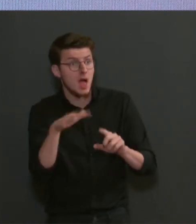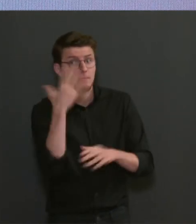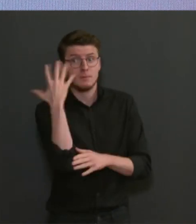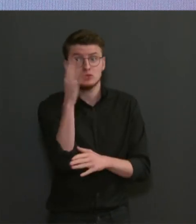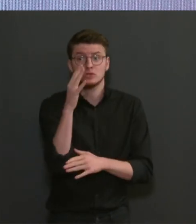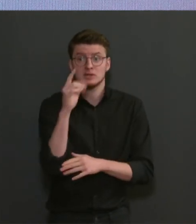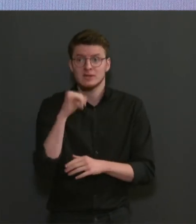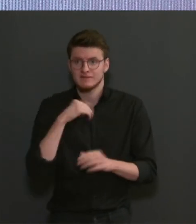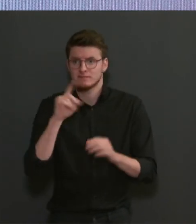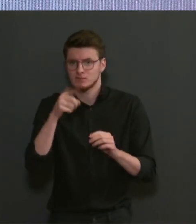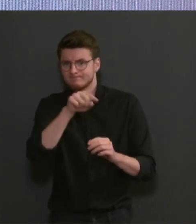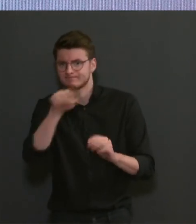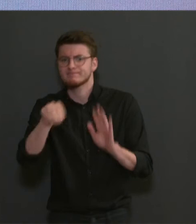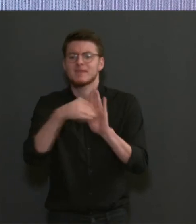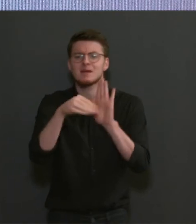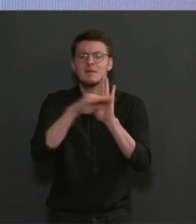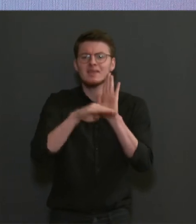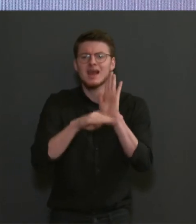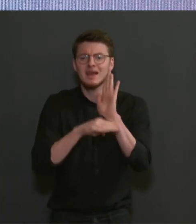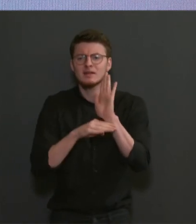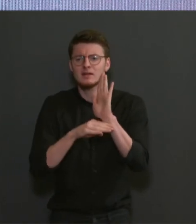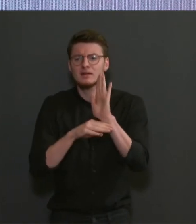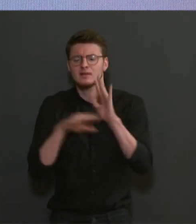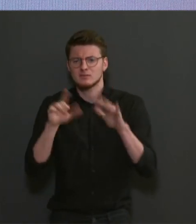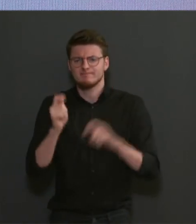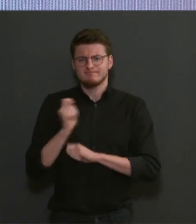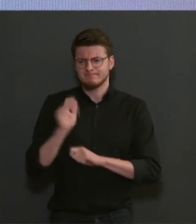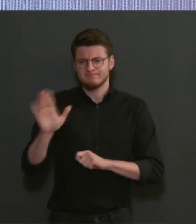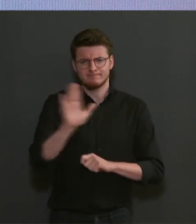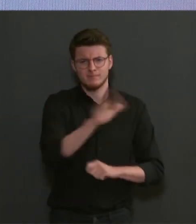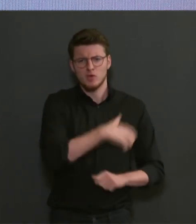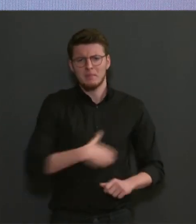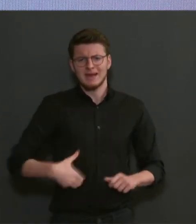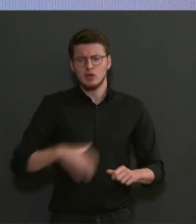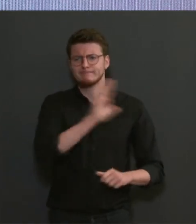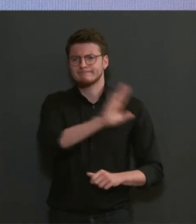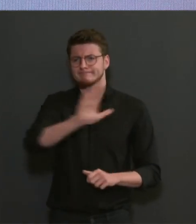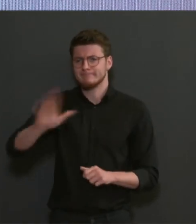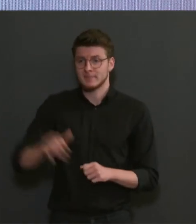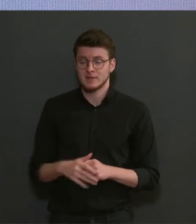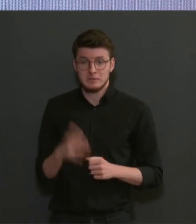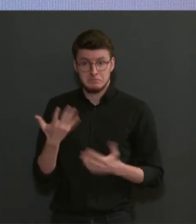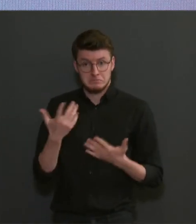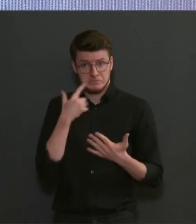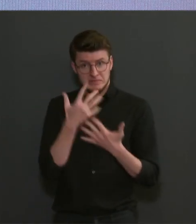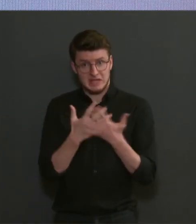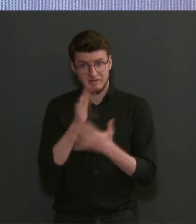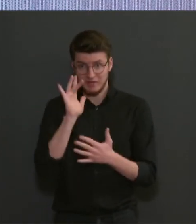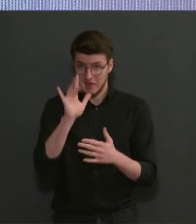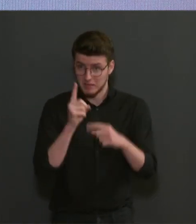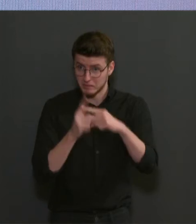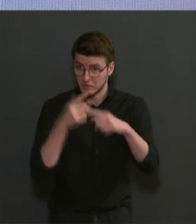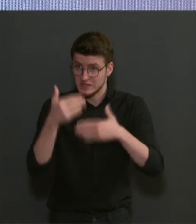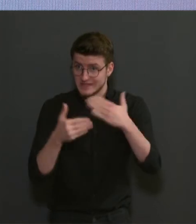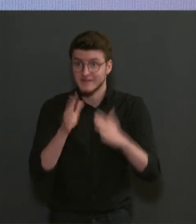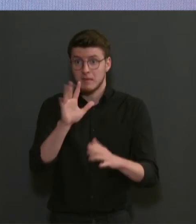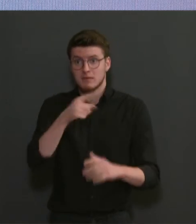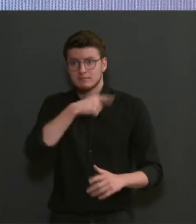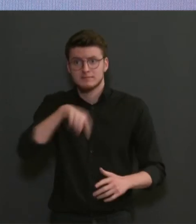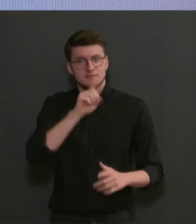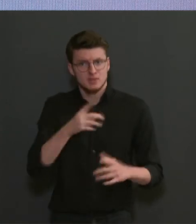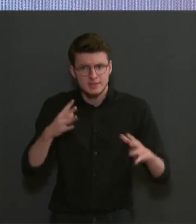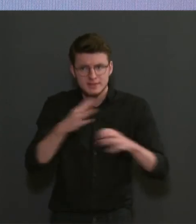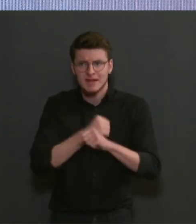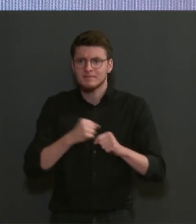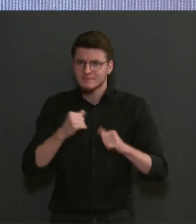De cijfers tonen aan dat we stilaan op de goede weg zitten. Maar enkel met een langdurige collectieve inspanning zullen we erin slagen